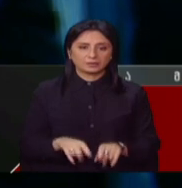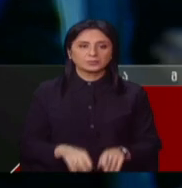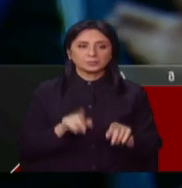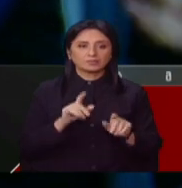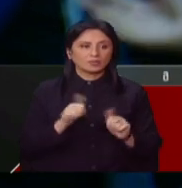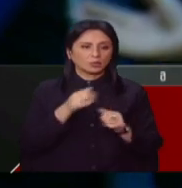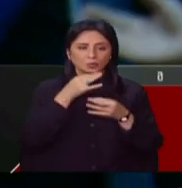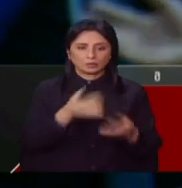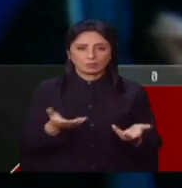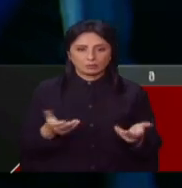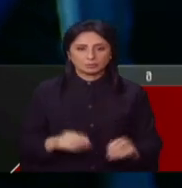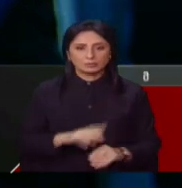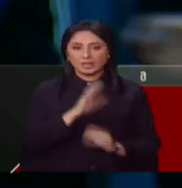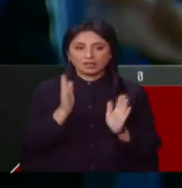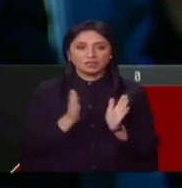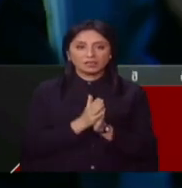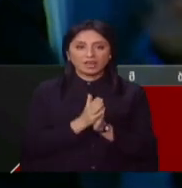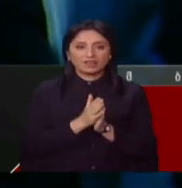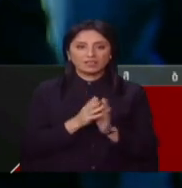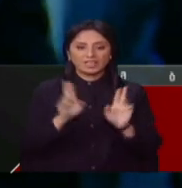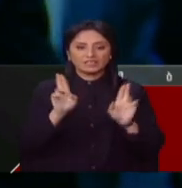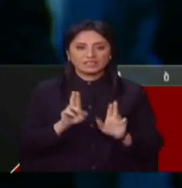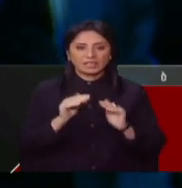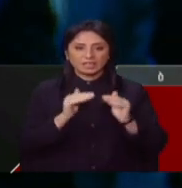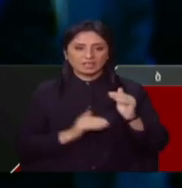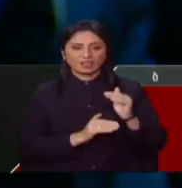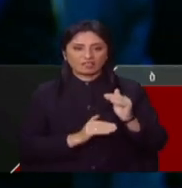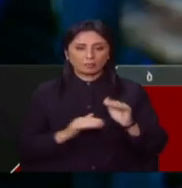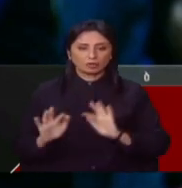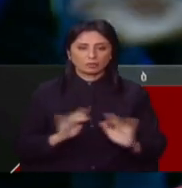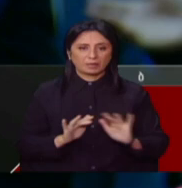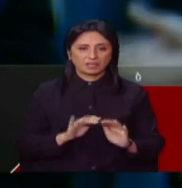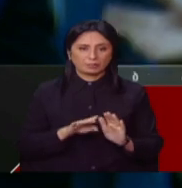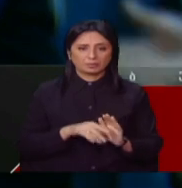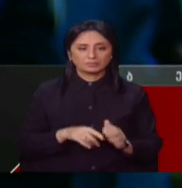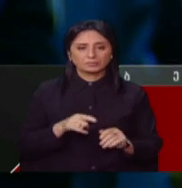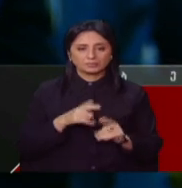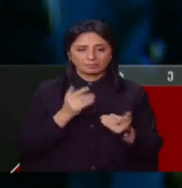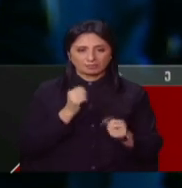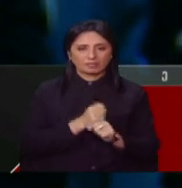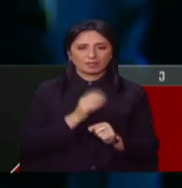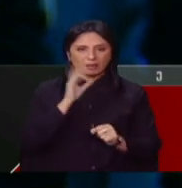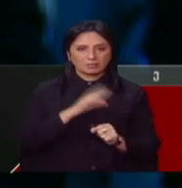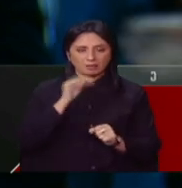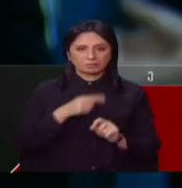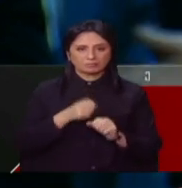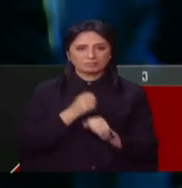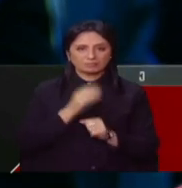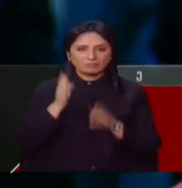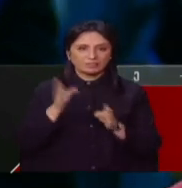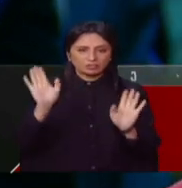რა გითხათ, ნუ აი ყველანაირ სტანდარტს ქვემოთ ხმედებები, სადაც კი აღარ